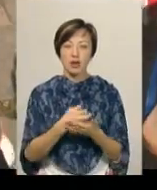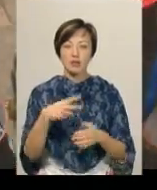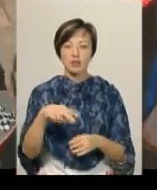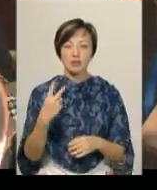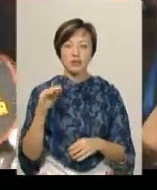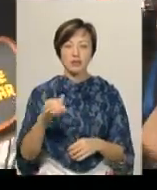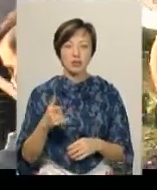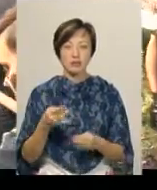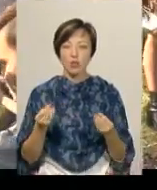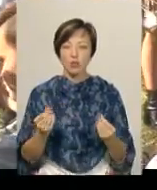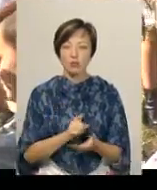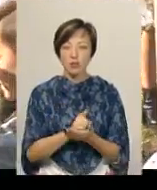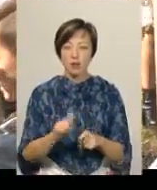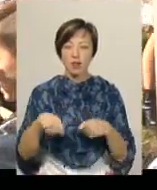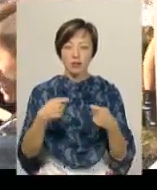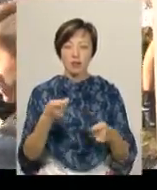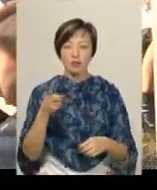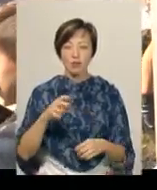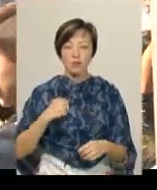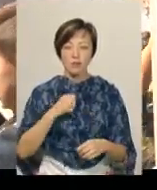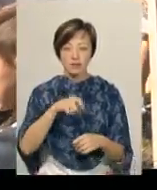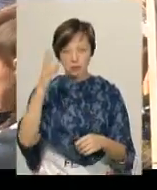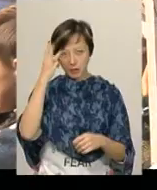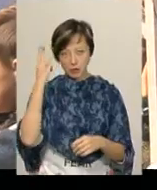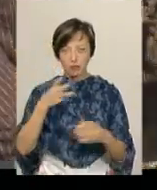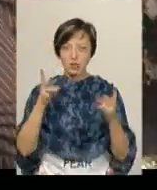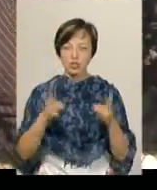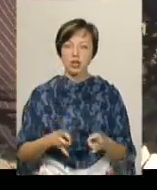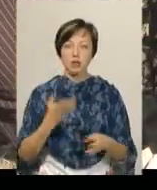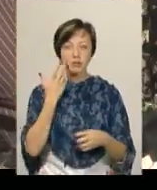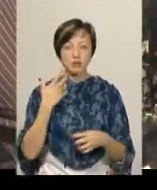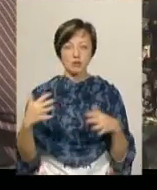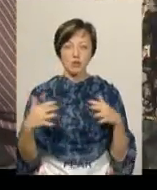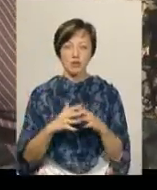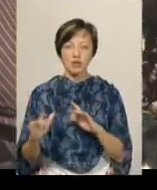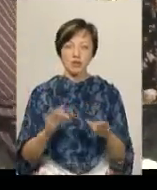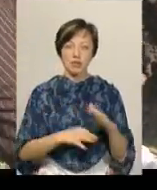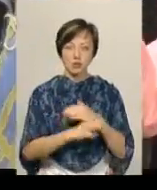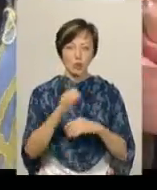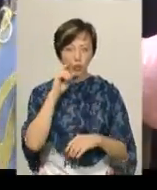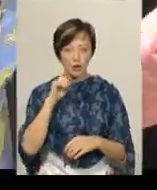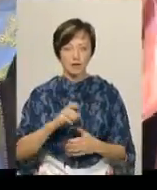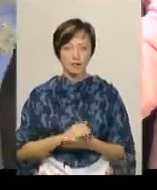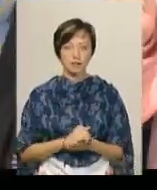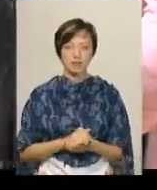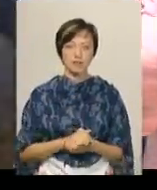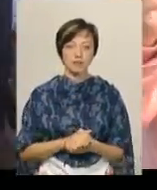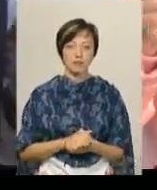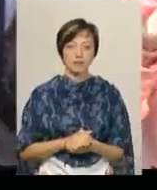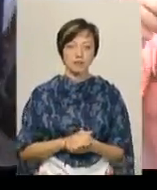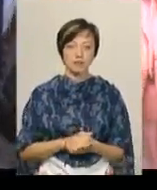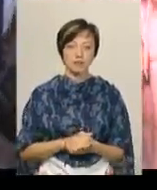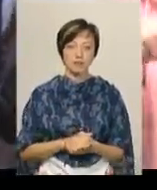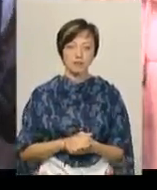тисячі гривень. Кошти мають передати двом бійцям з Хмельниччини, які постраждали під час бойових дій на сході країни. Ірина Хижа, Іван Мовчан,